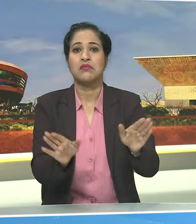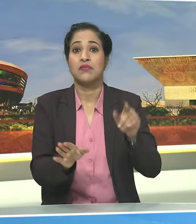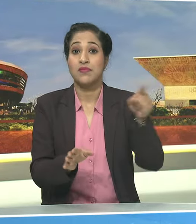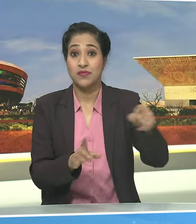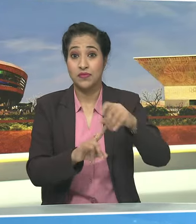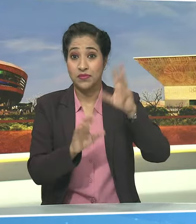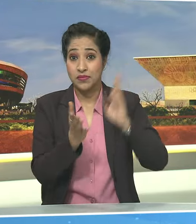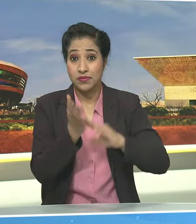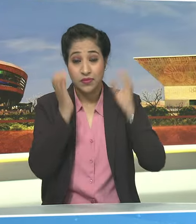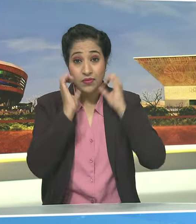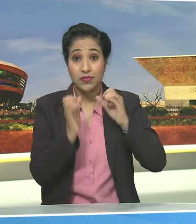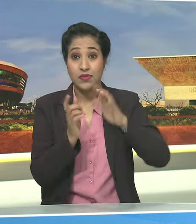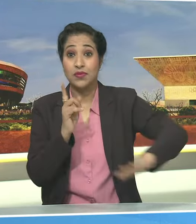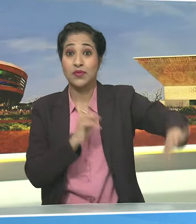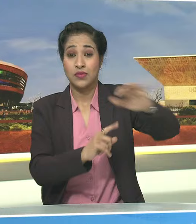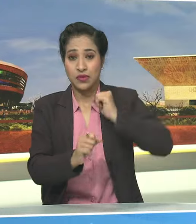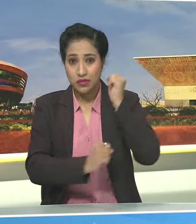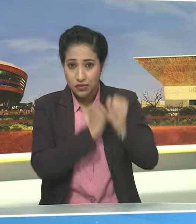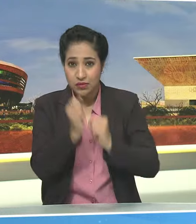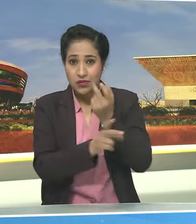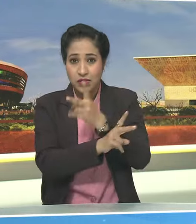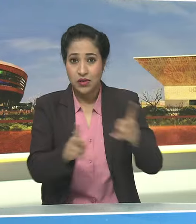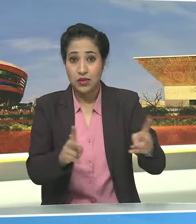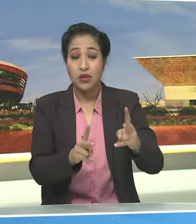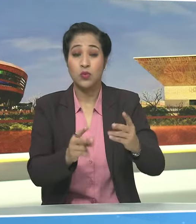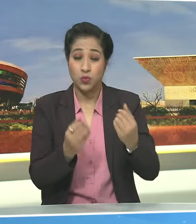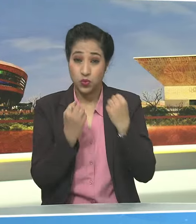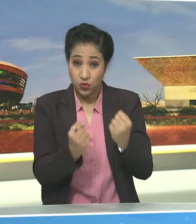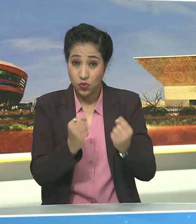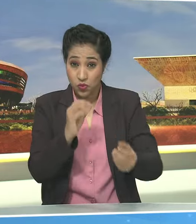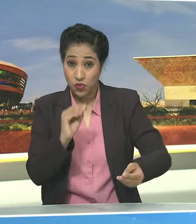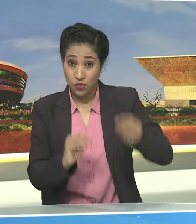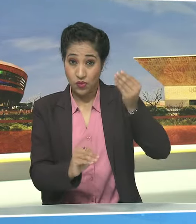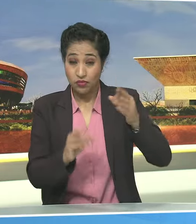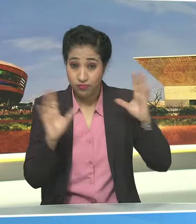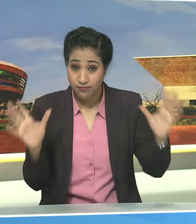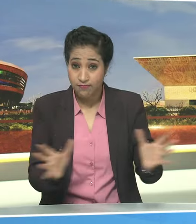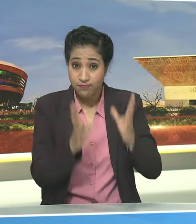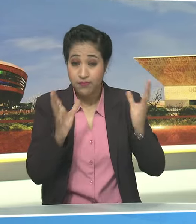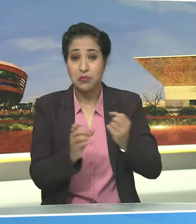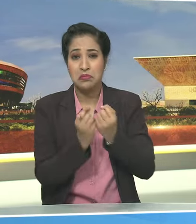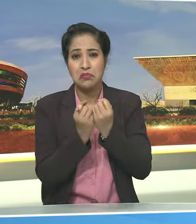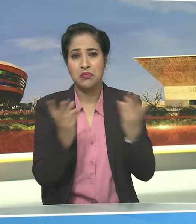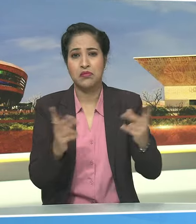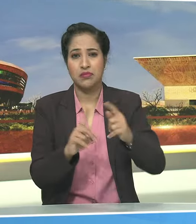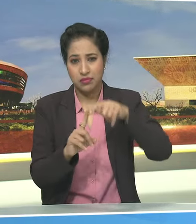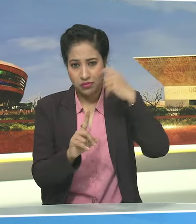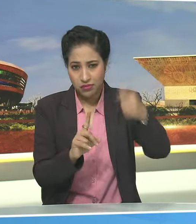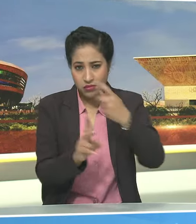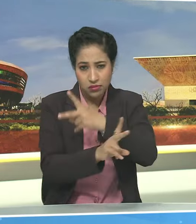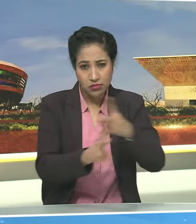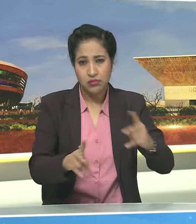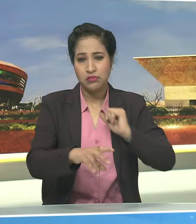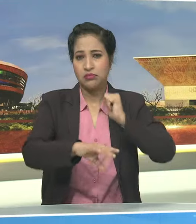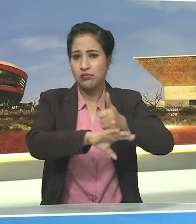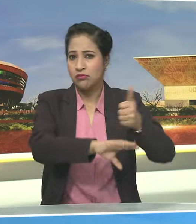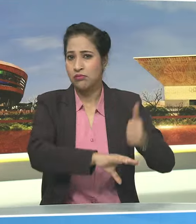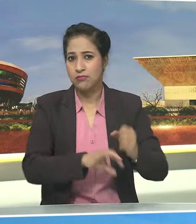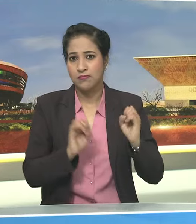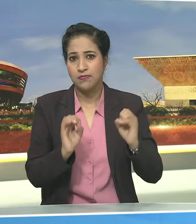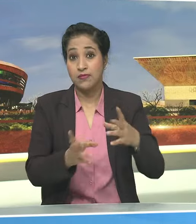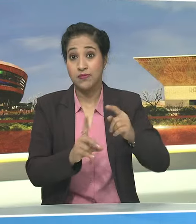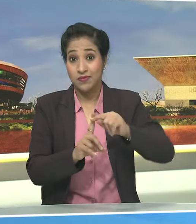प्रधानमंत्री राज्य में खेल बुनियादी ढांचे को बढ़ावा देने के लिए कई परियोजनाओं की आधारशिला रखेंगे इन